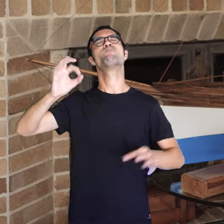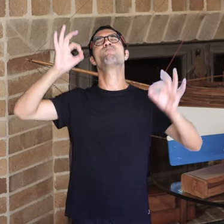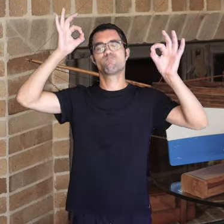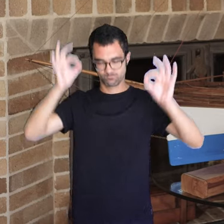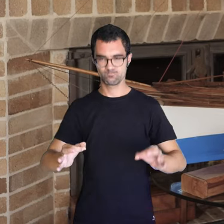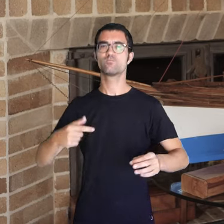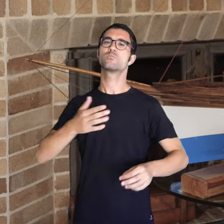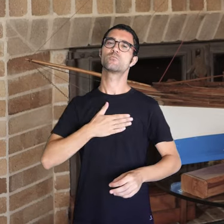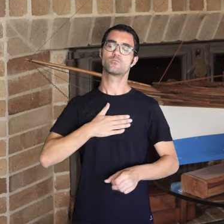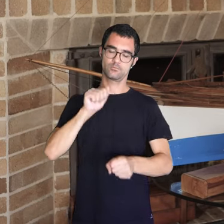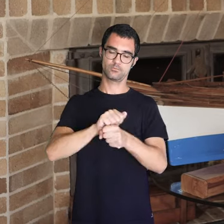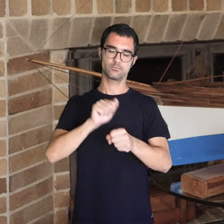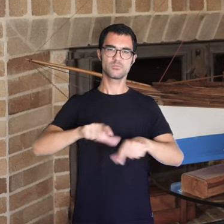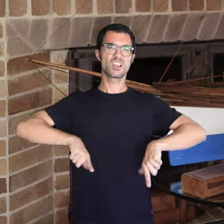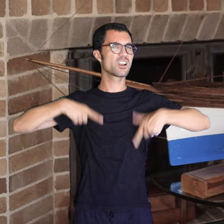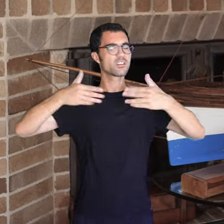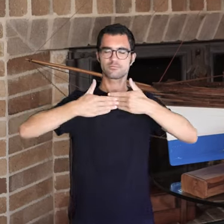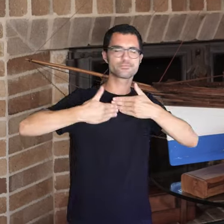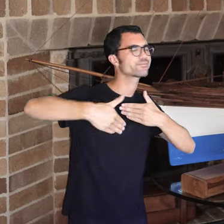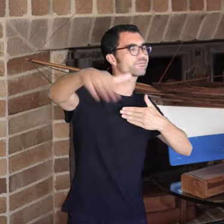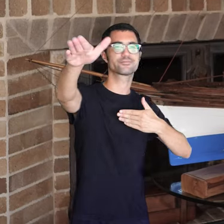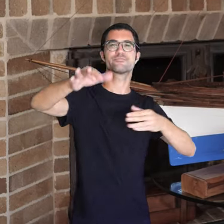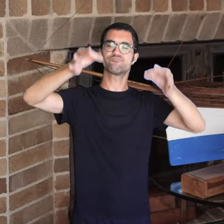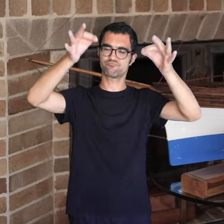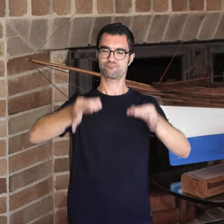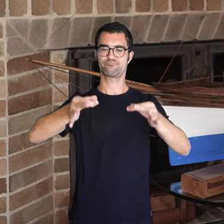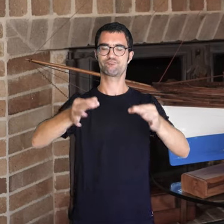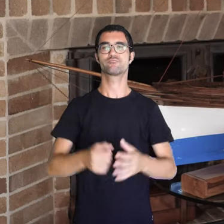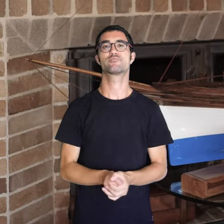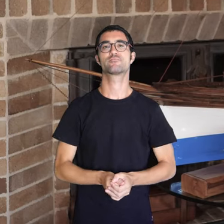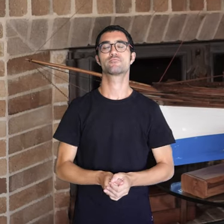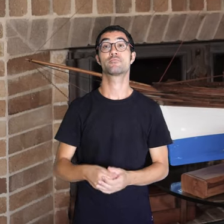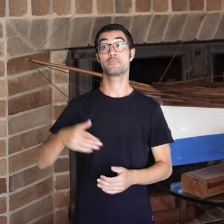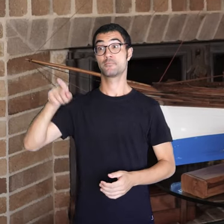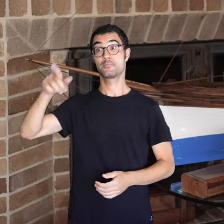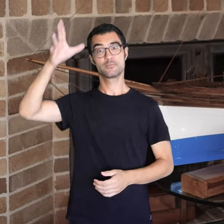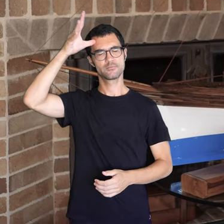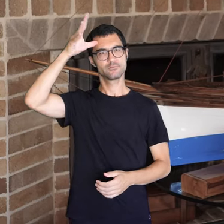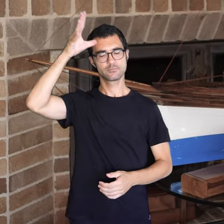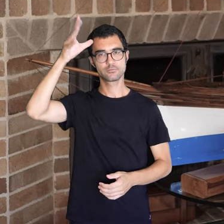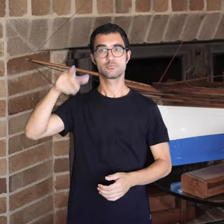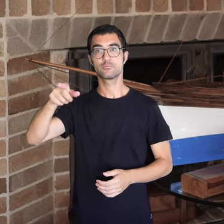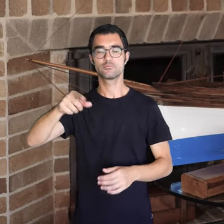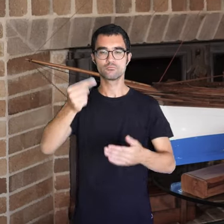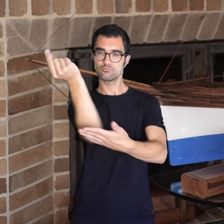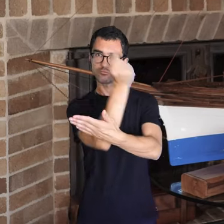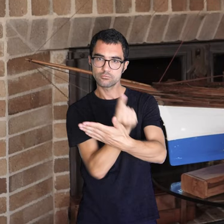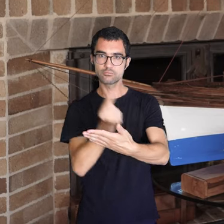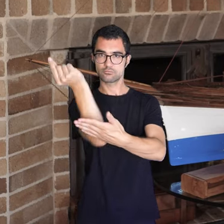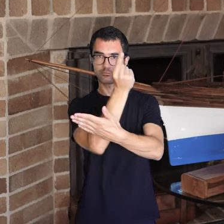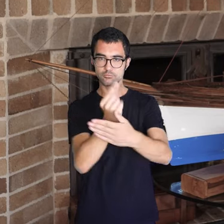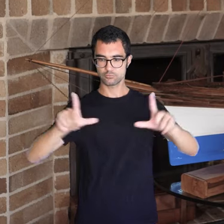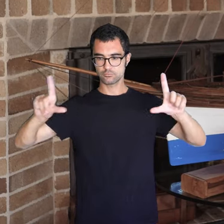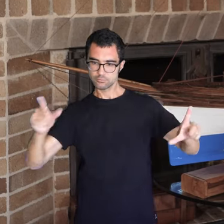ja dedicar-me amb aquesta feina. I mon pare, que s'havia dedicat a fer molta de plantilla i per